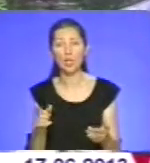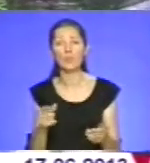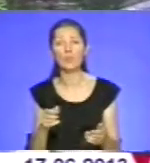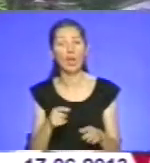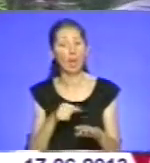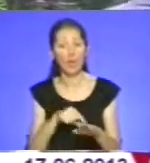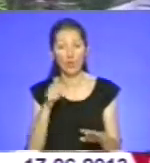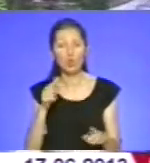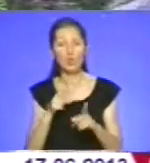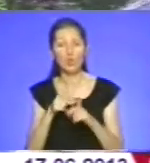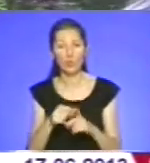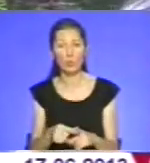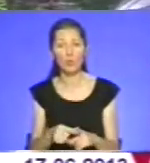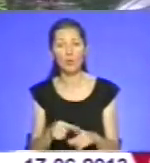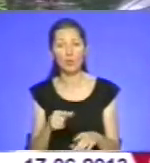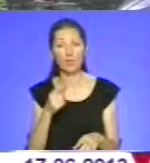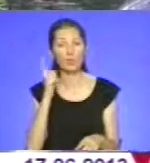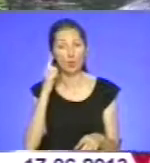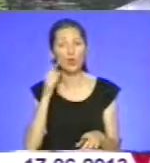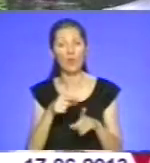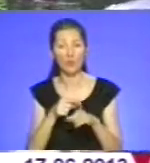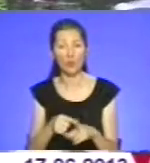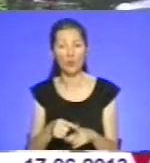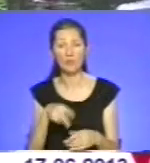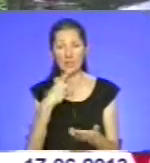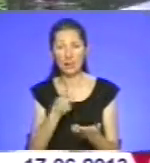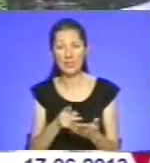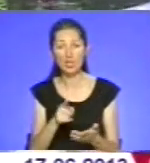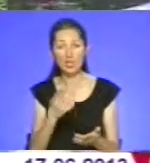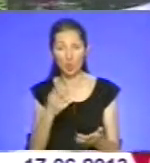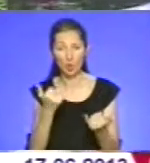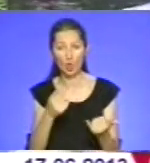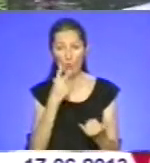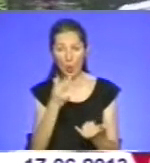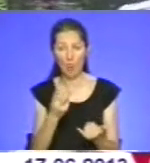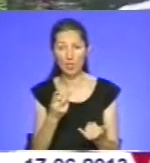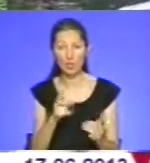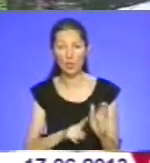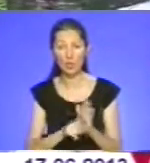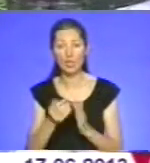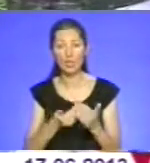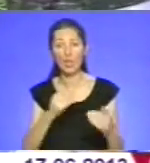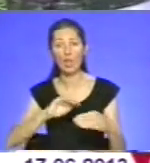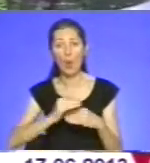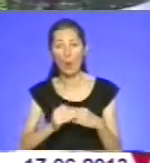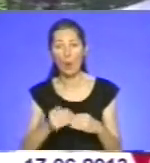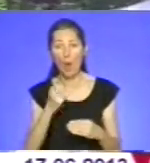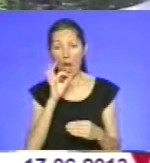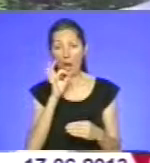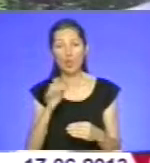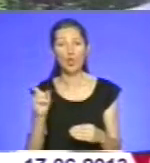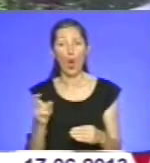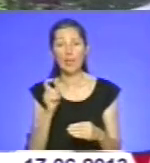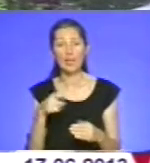відчує ту відповідь. І ви знаєте, дивлячись на все це, що ви сьогодні побачили, починаючи від порогу, бо кажуть, господаря видно з порогу, то